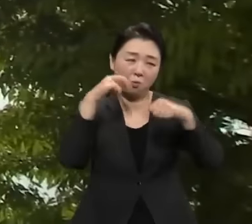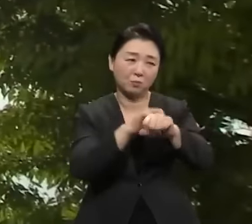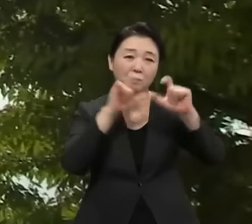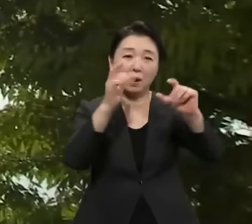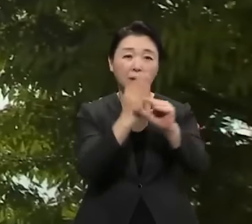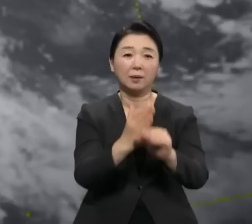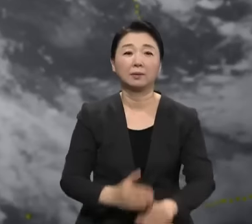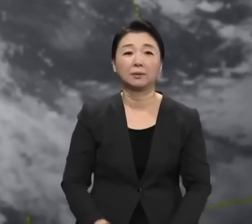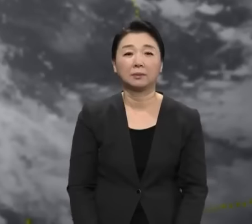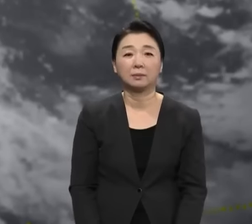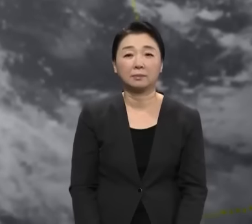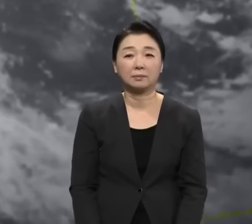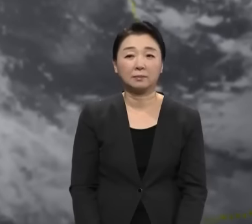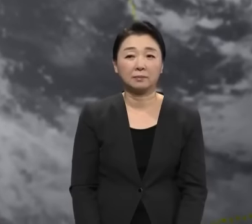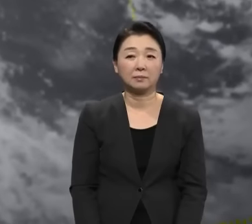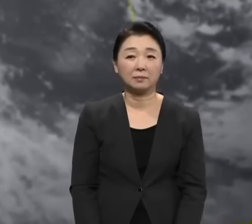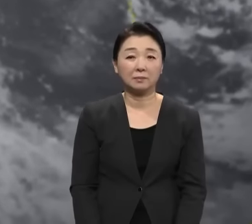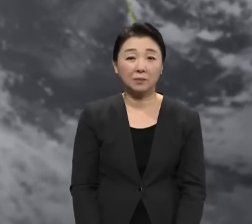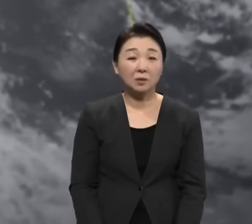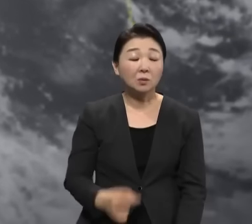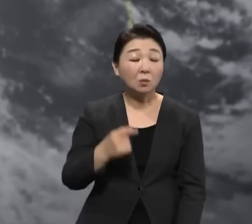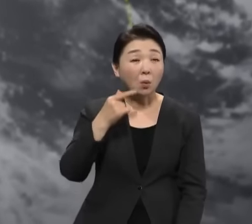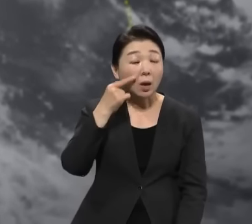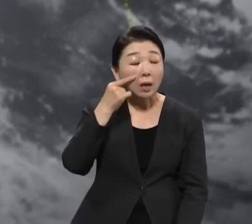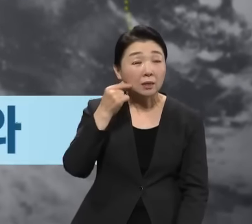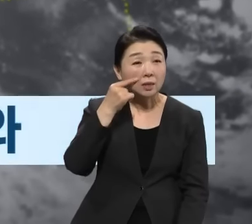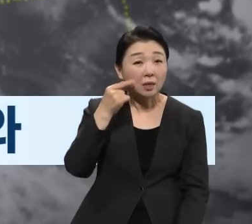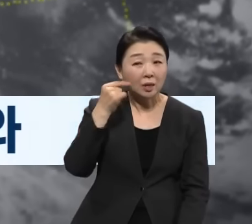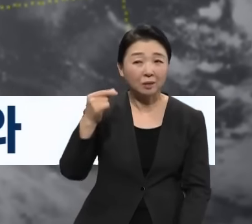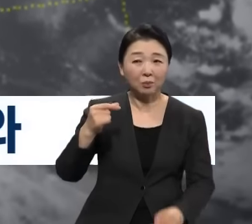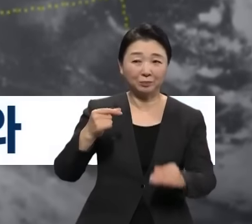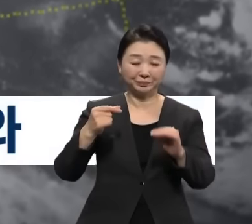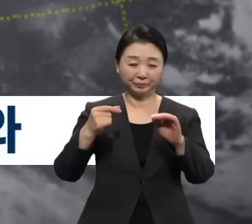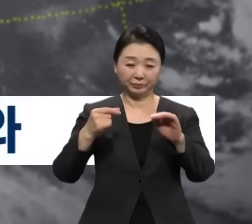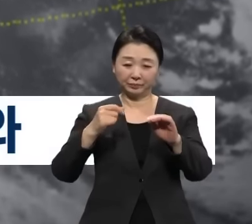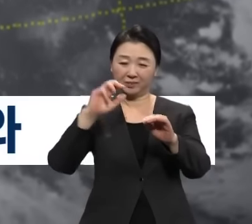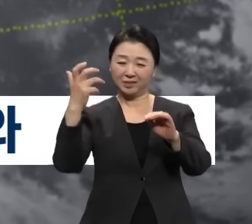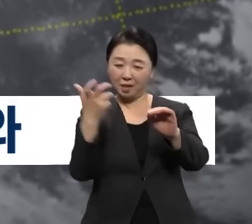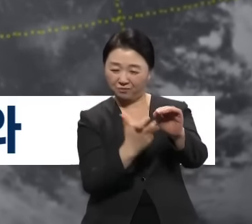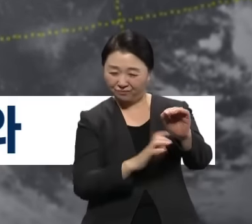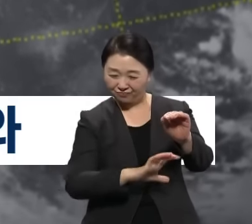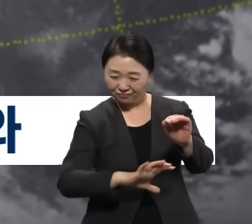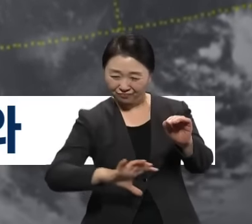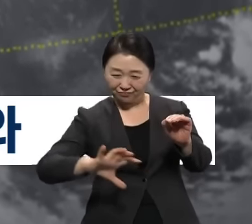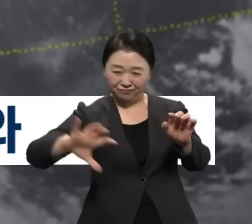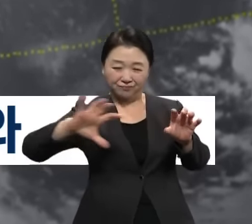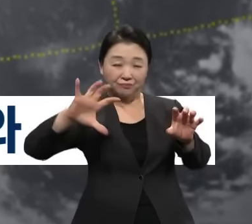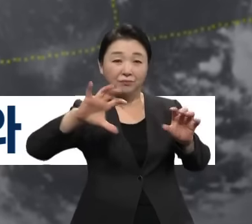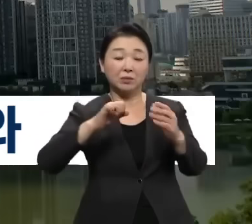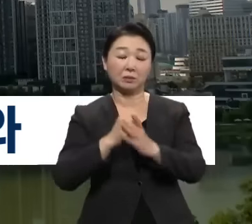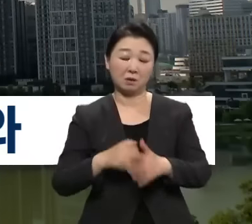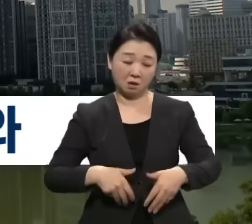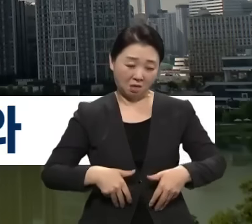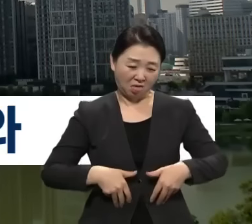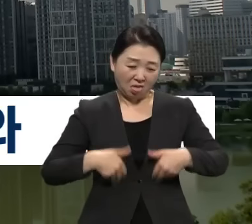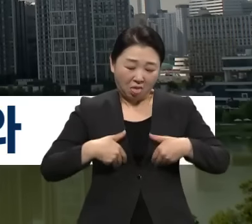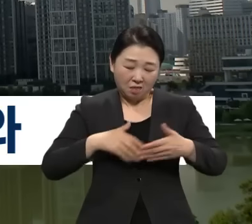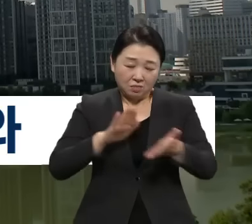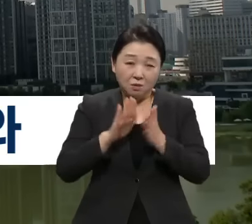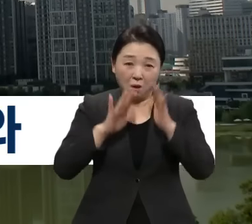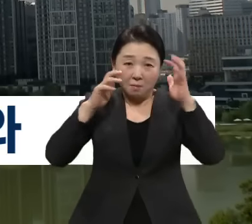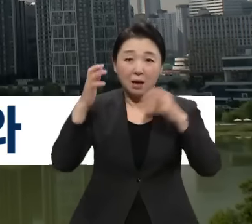발효 중입니다. 여기에 일본으로 향하고 있는 태풍 산산의 영향으로 뜨겁고 습한 바람도 불어옵니다. 태풍이